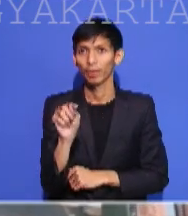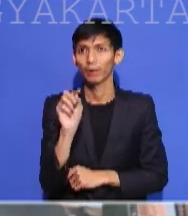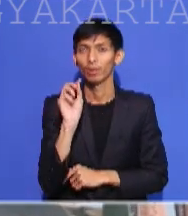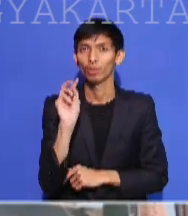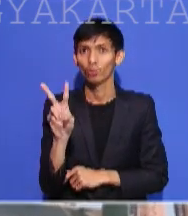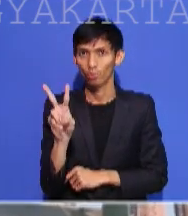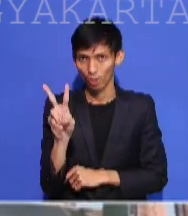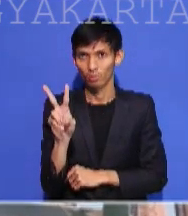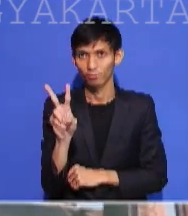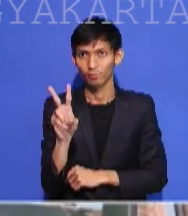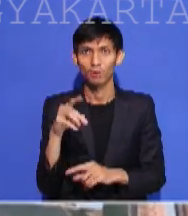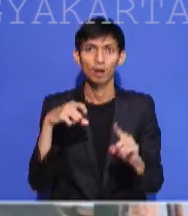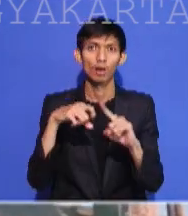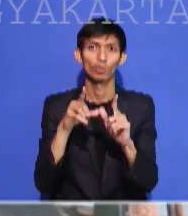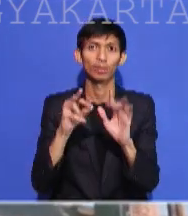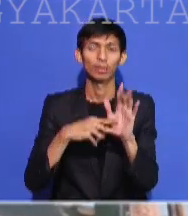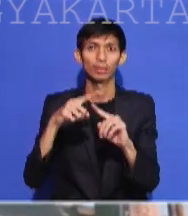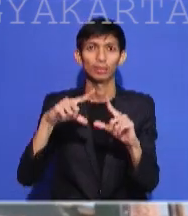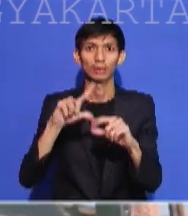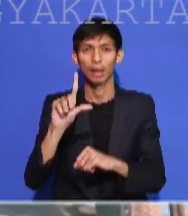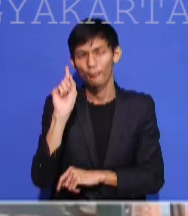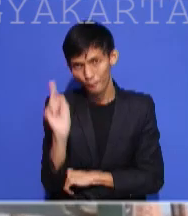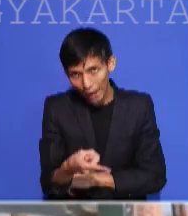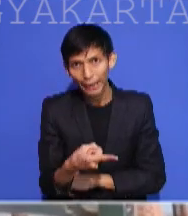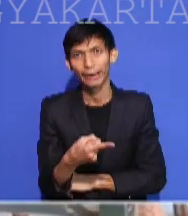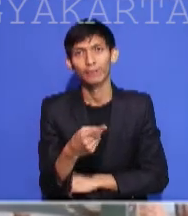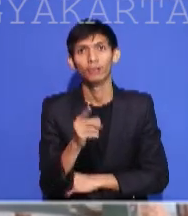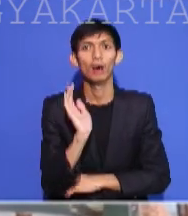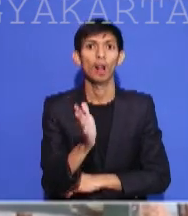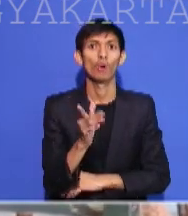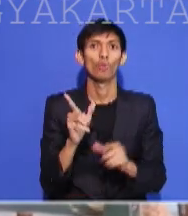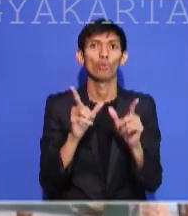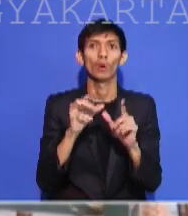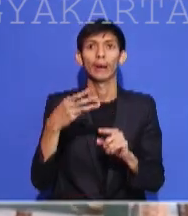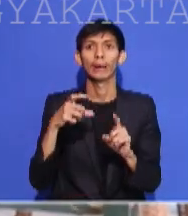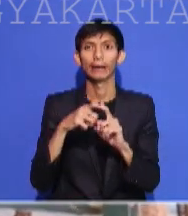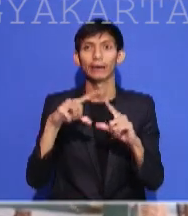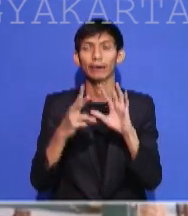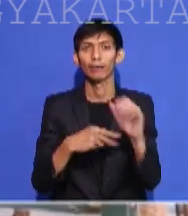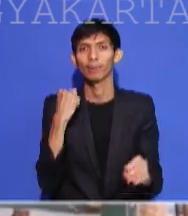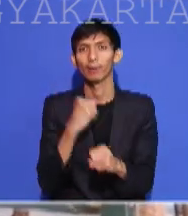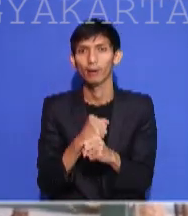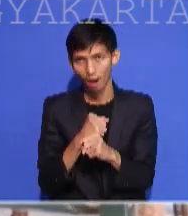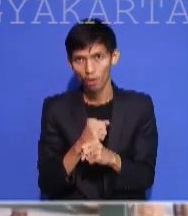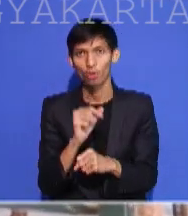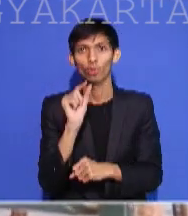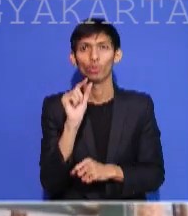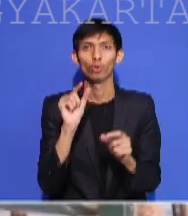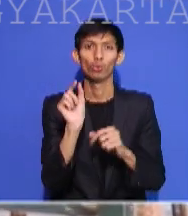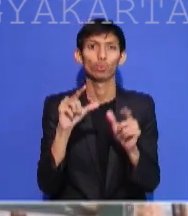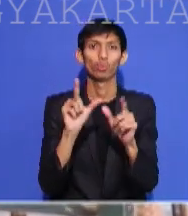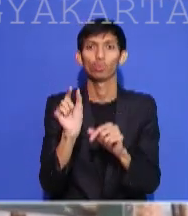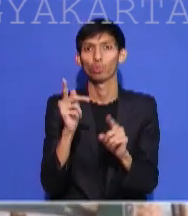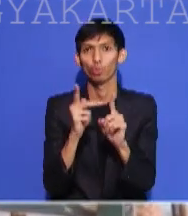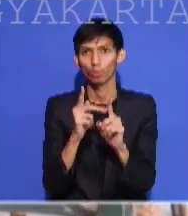pasti itu untuk empon-emponnya kalau wdang uwuh itu biasanya kita bisa sampai 1000 pek